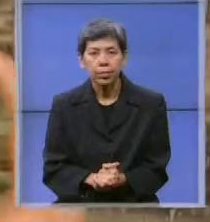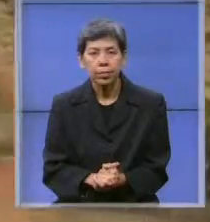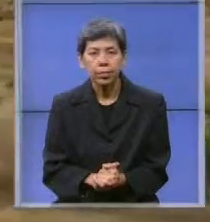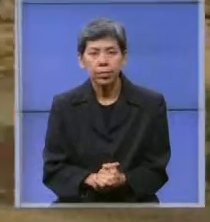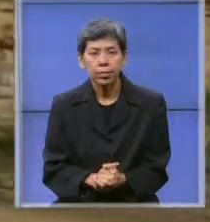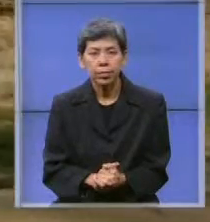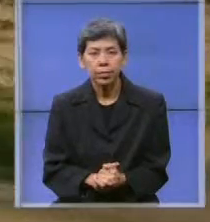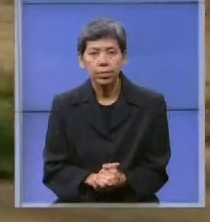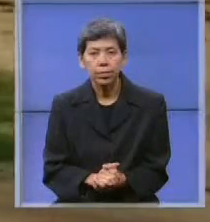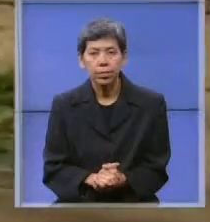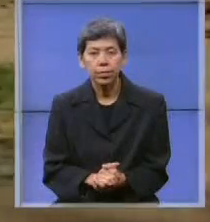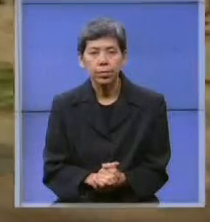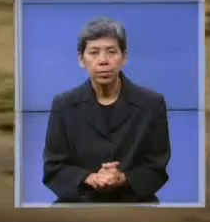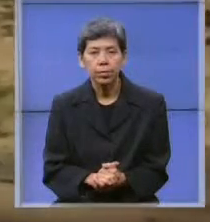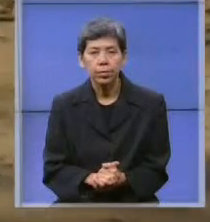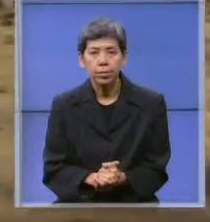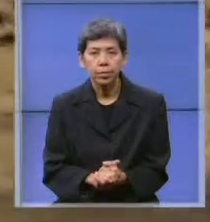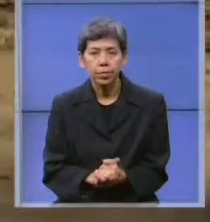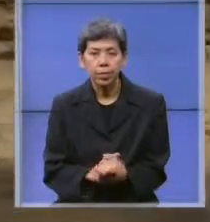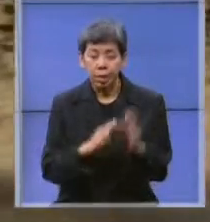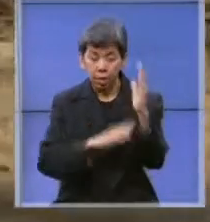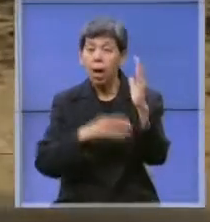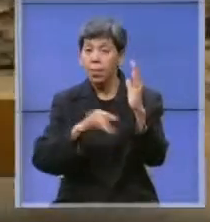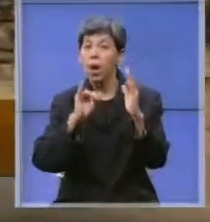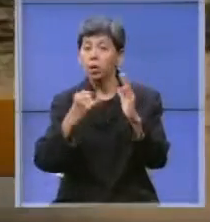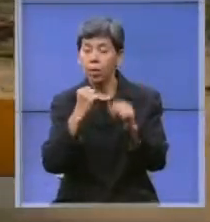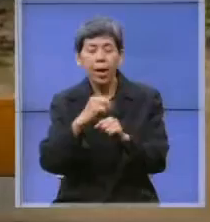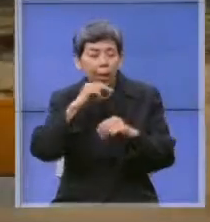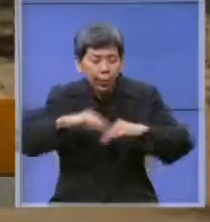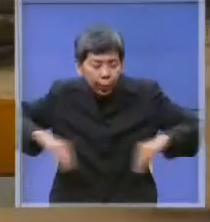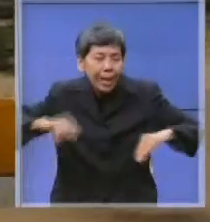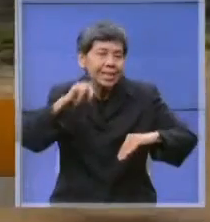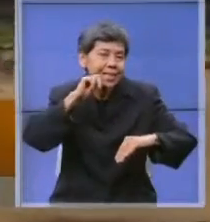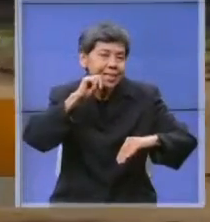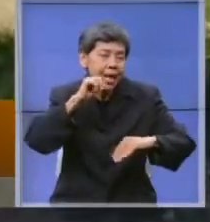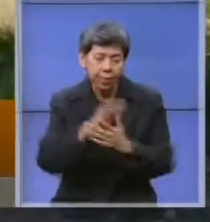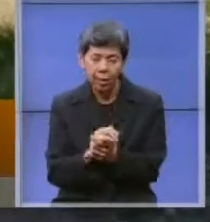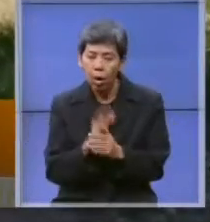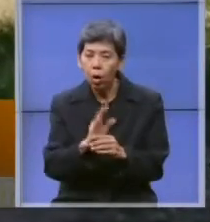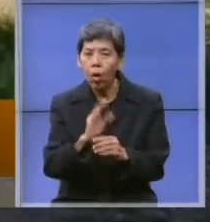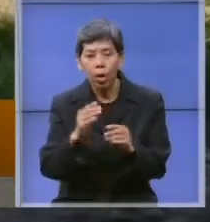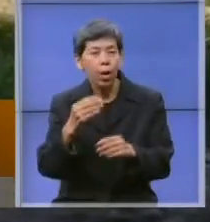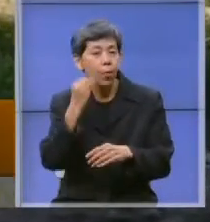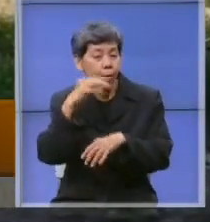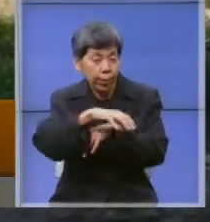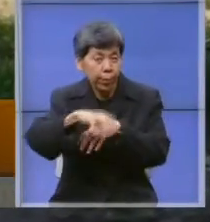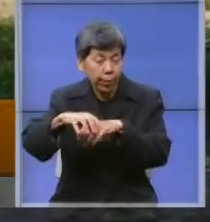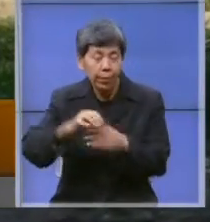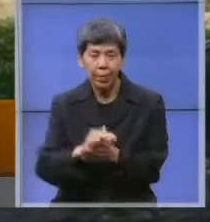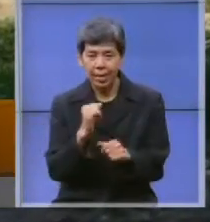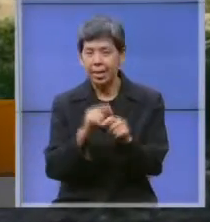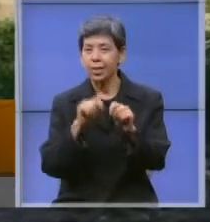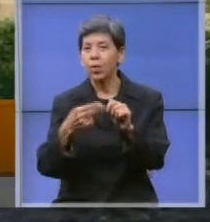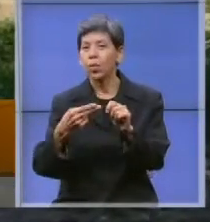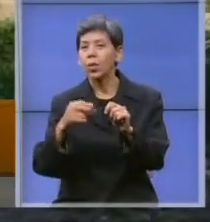ไม่ต่ำ ส่วนที่จังหวัดประจวบคีรีขันธ์นะคะอ่างเก็บน้ำพุไซแหล่งน้ำดิบของหมู่บ้านเฉลิมพระเกียรติพัฒนาตำบลห้วยสั